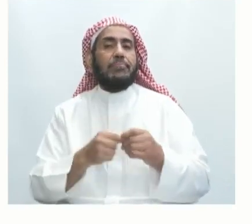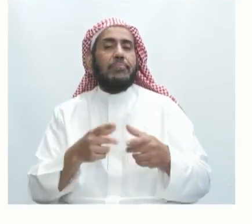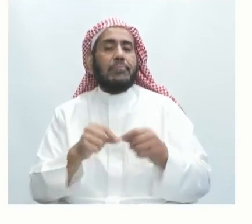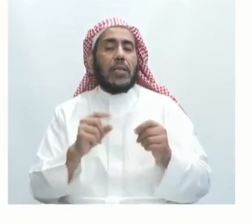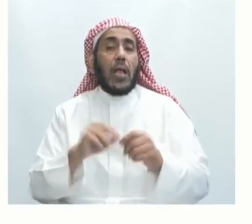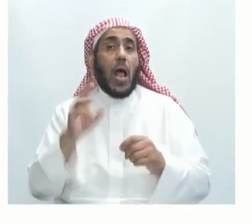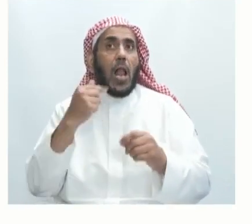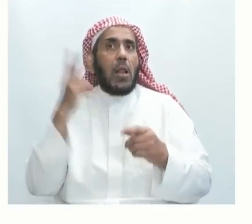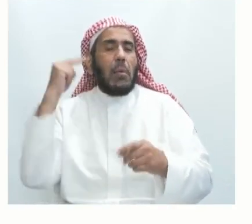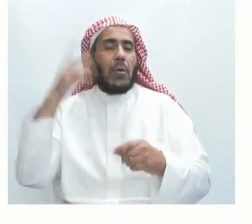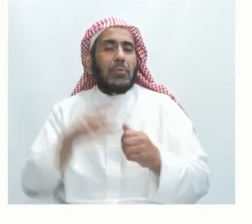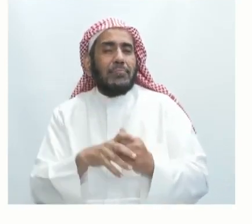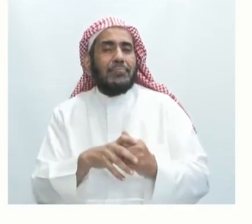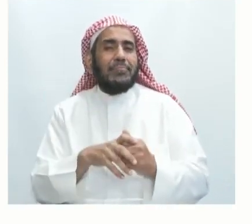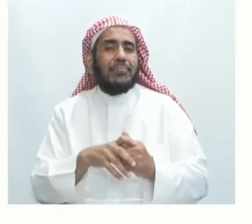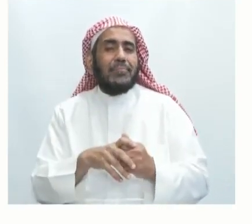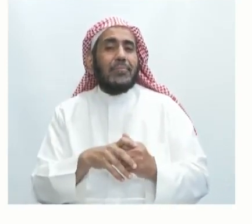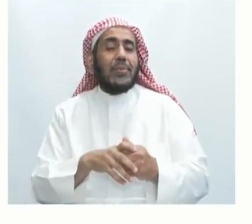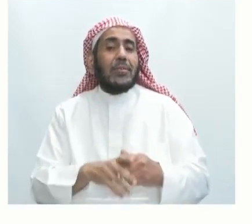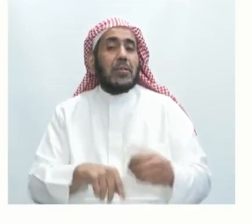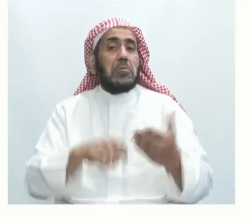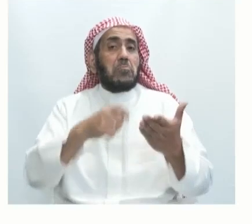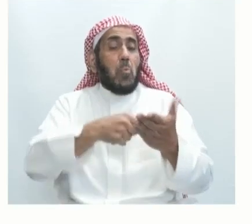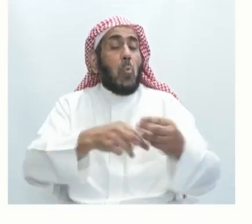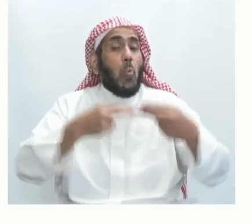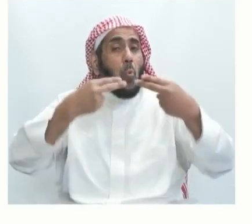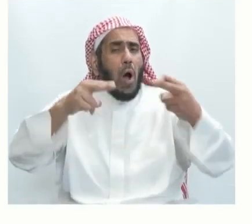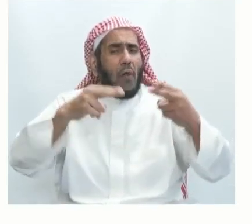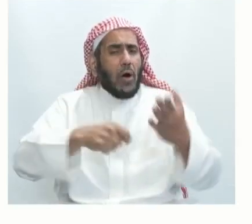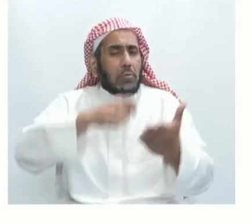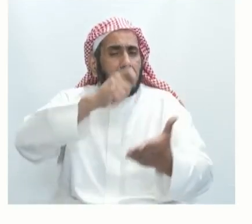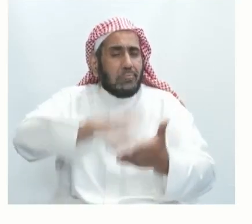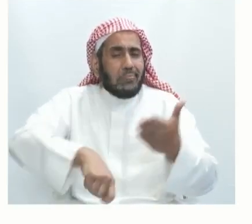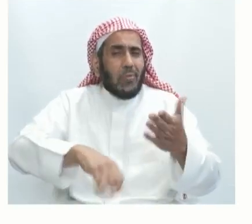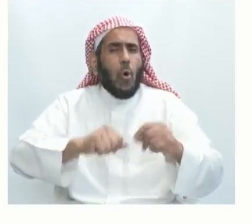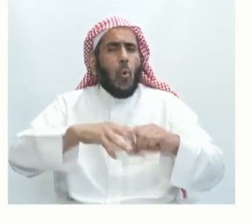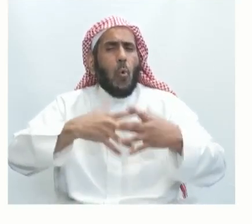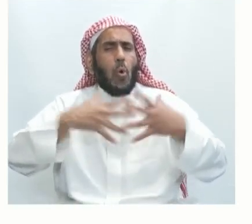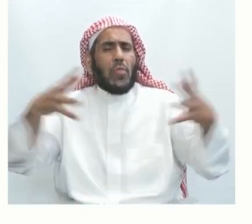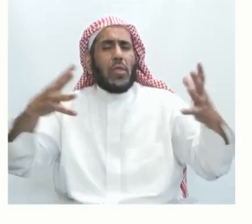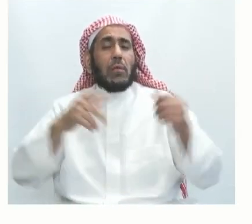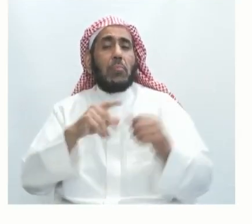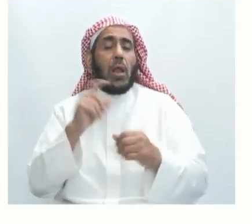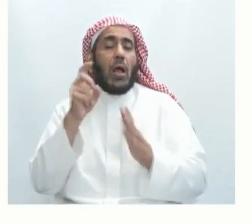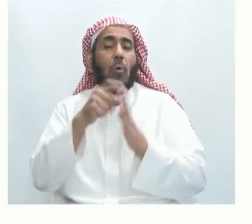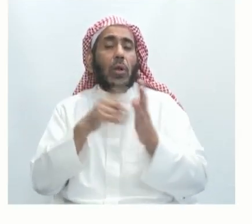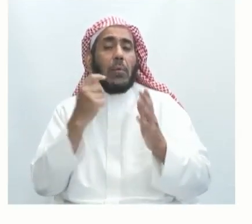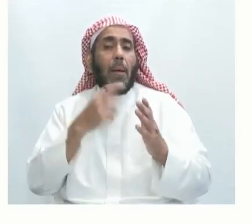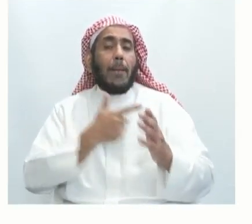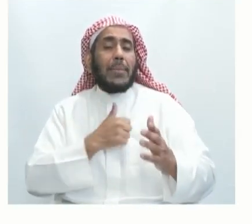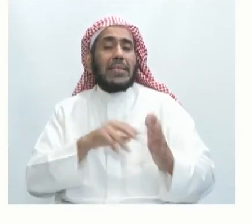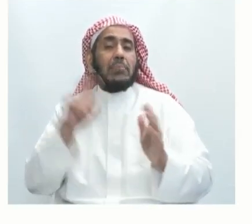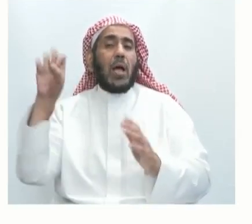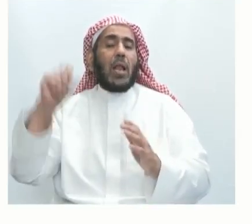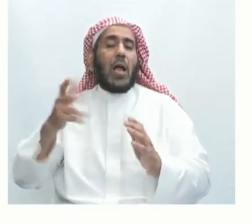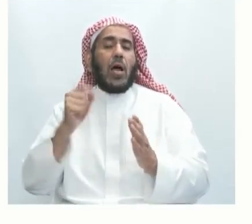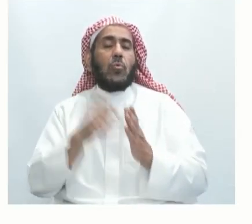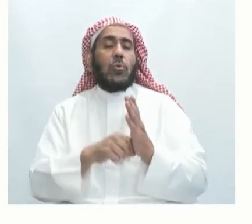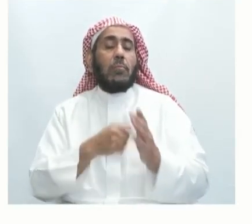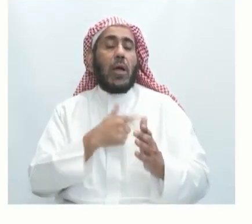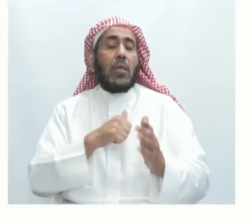المملكه العربيه السعوديه صادقت على الكثير من القوانين العربيه باسم ماذا باسم القانون فاذا